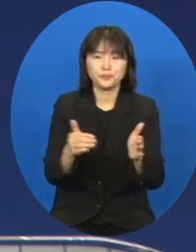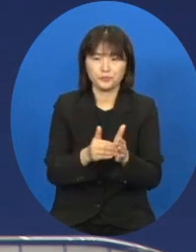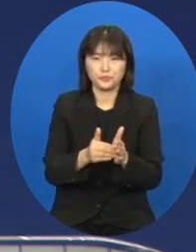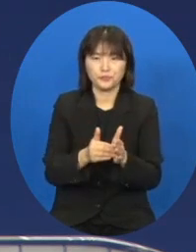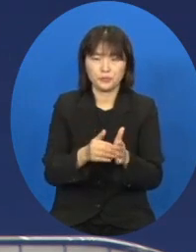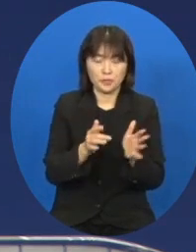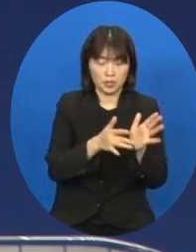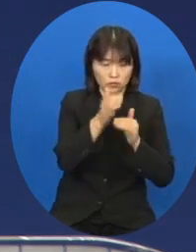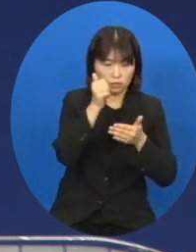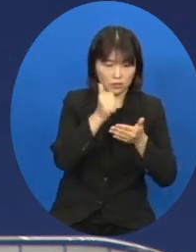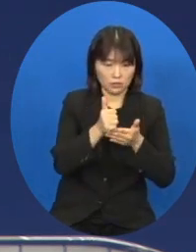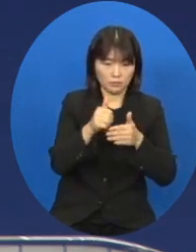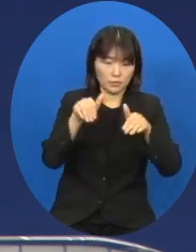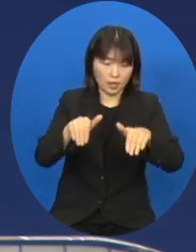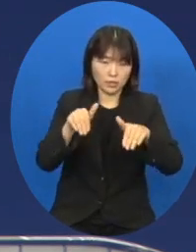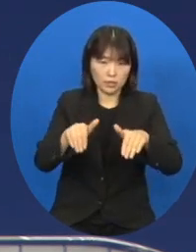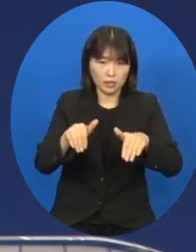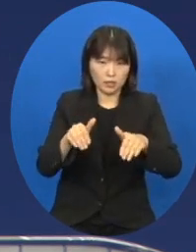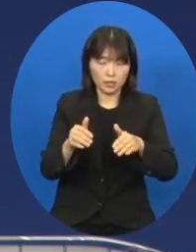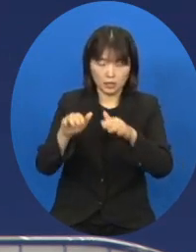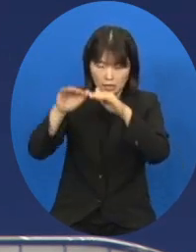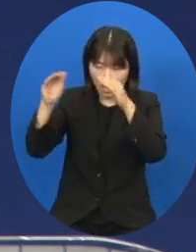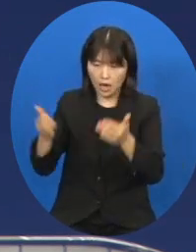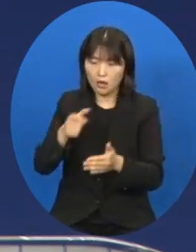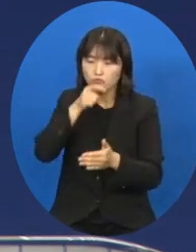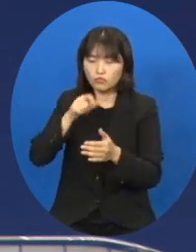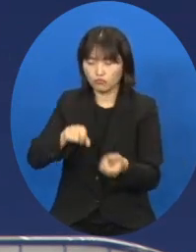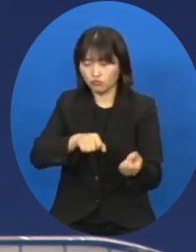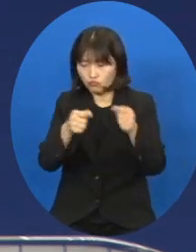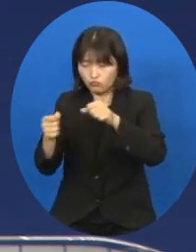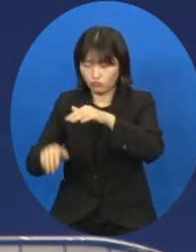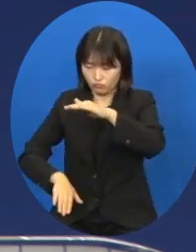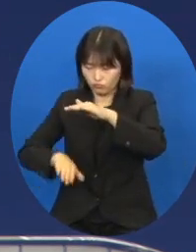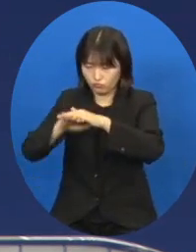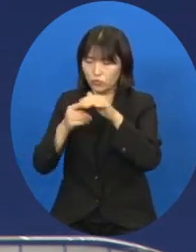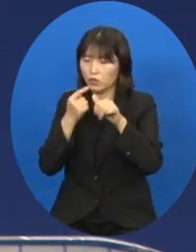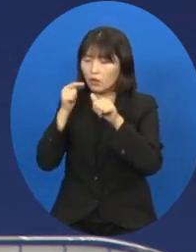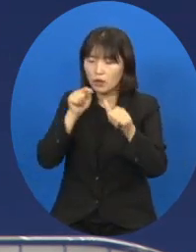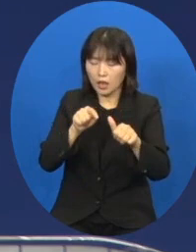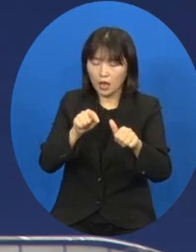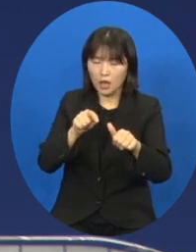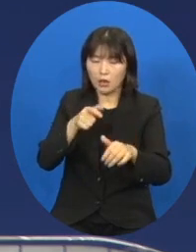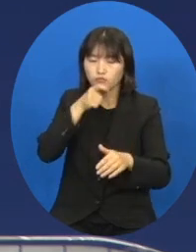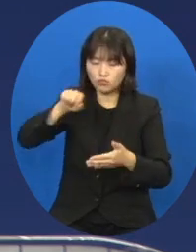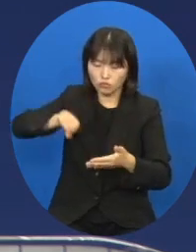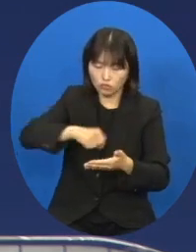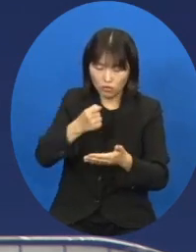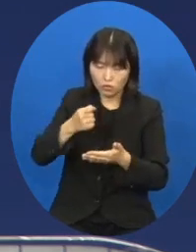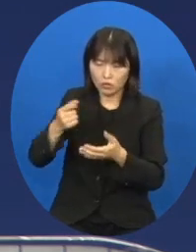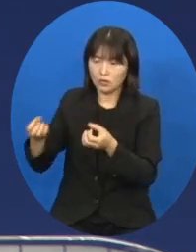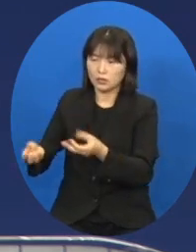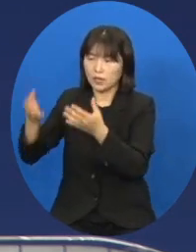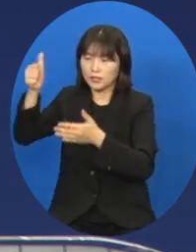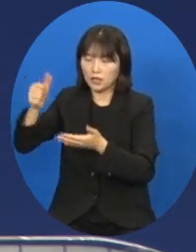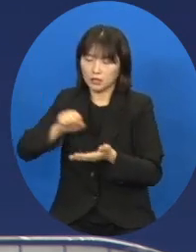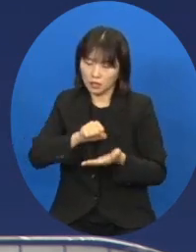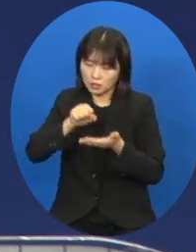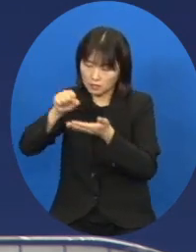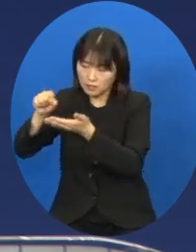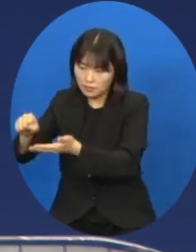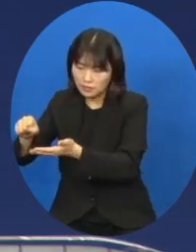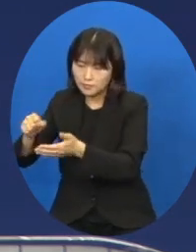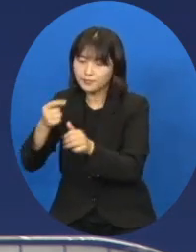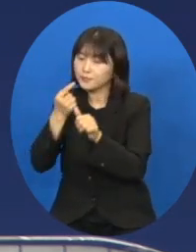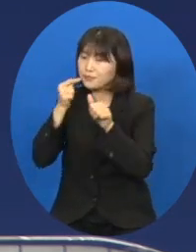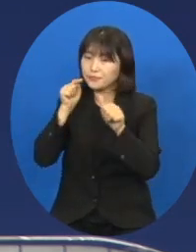예수님께서 그 하인들에게 항아리에 물을 채워라, 이제는 떠서 잔치를 맡은 이에게 가져다 주어라,